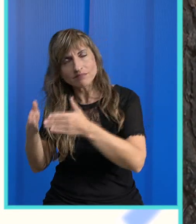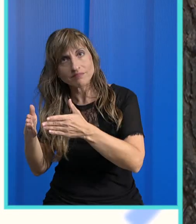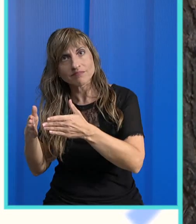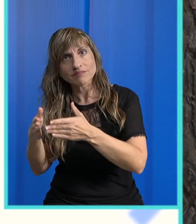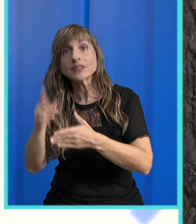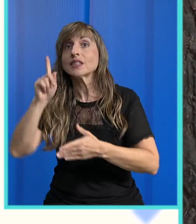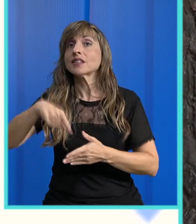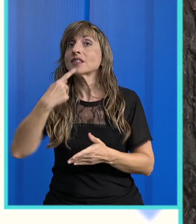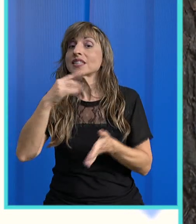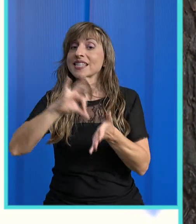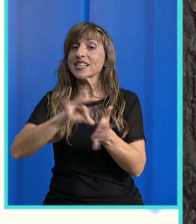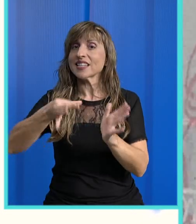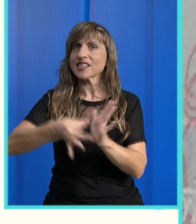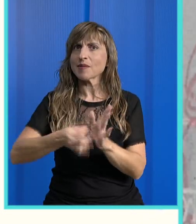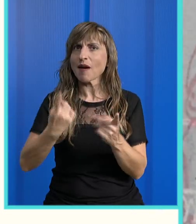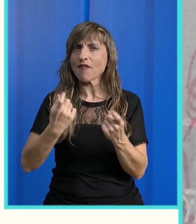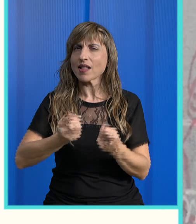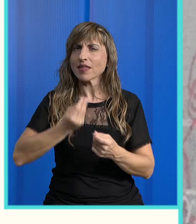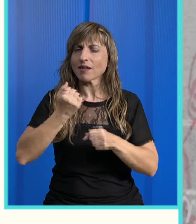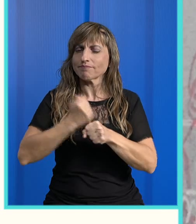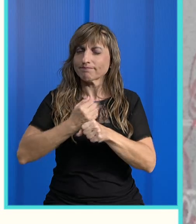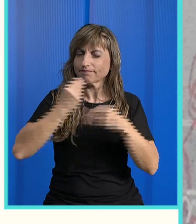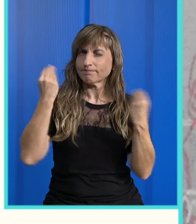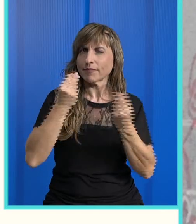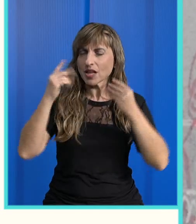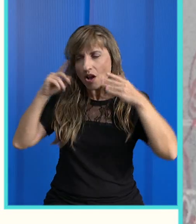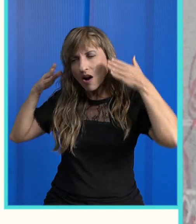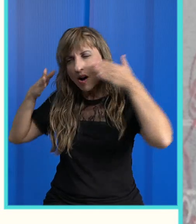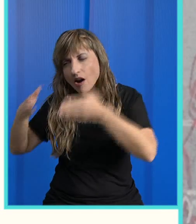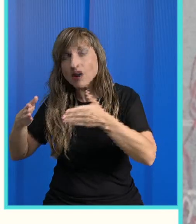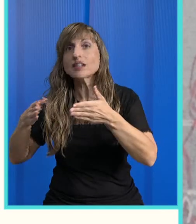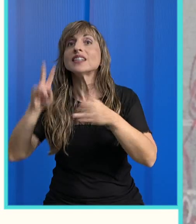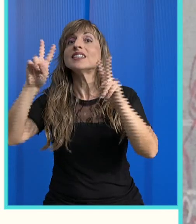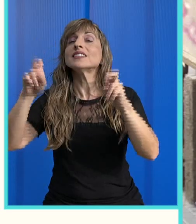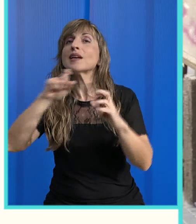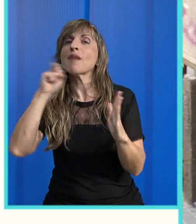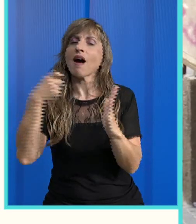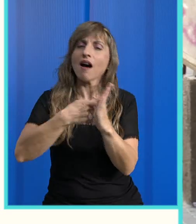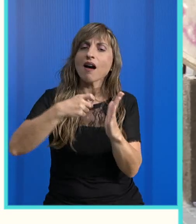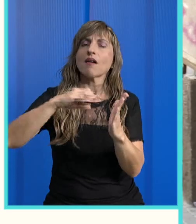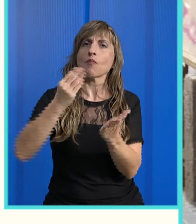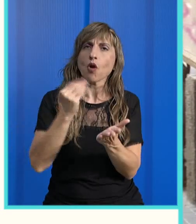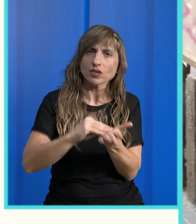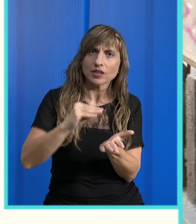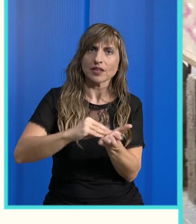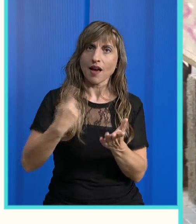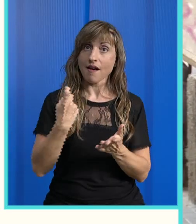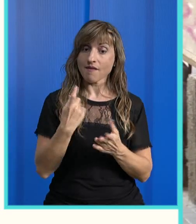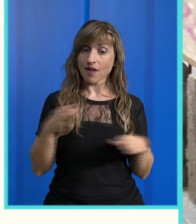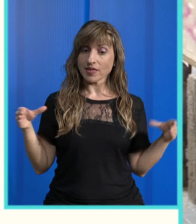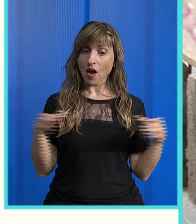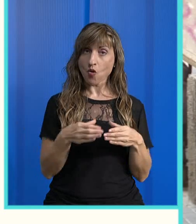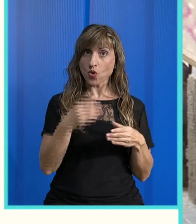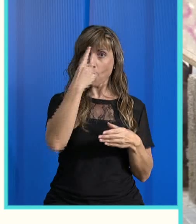el sistema ha de ser més eficaç davant la reincidència múltiple i ha anunciat la creació d'un grup interdisciplinari amb la